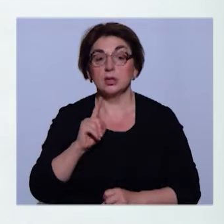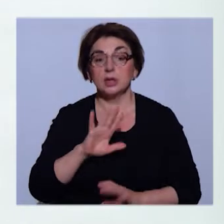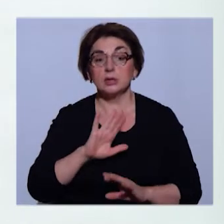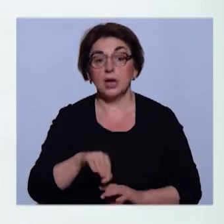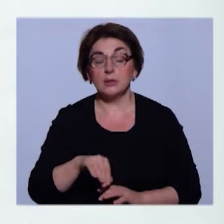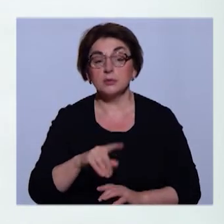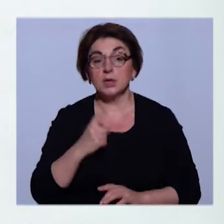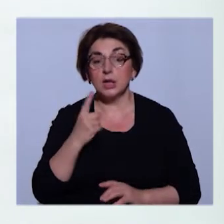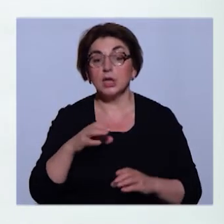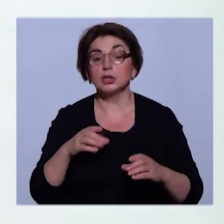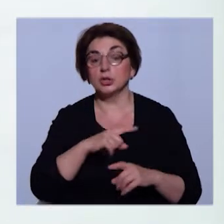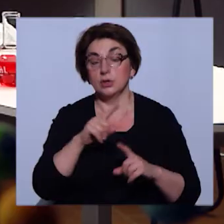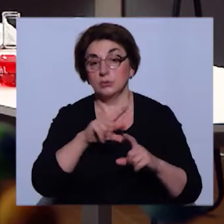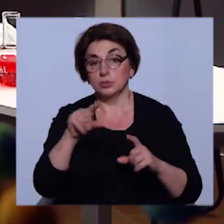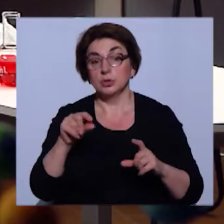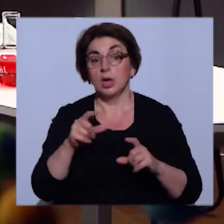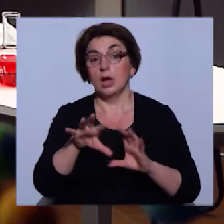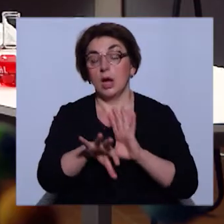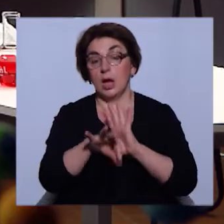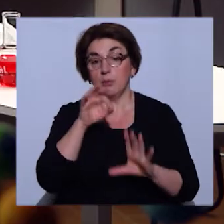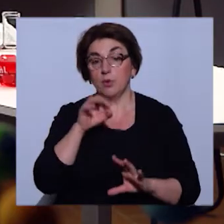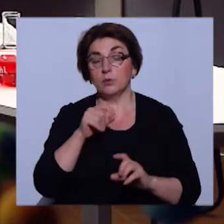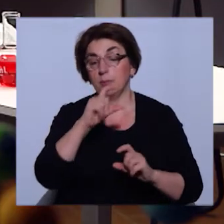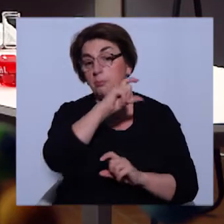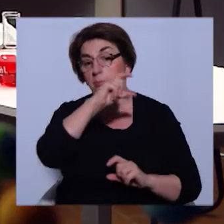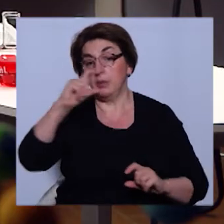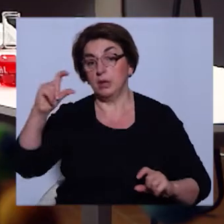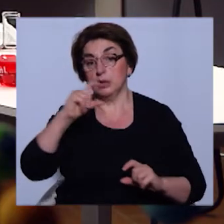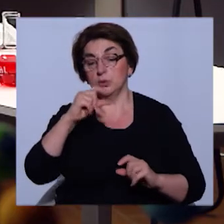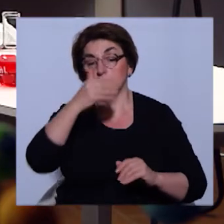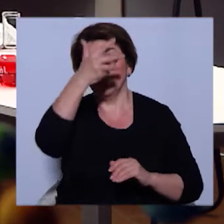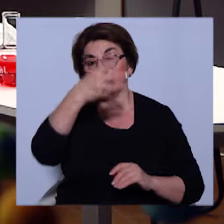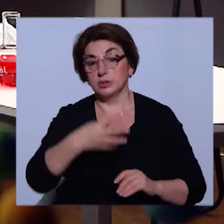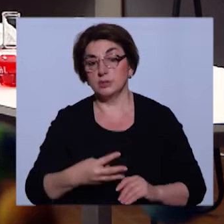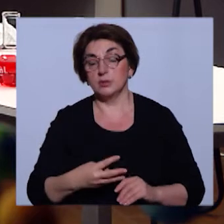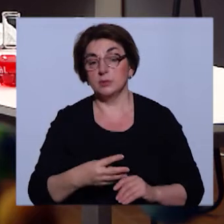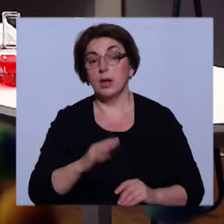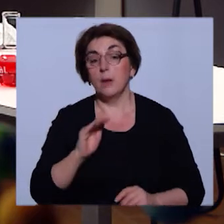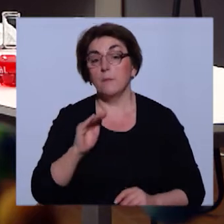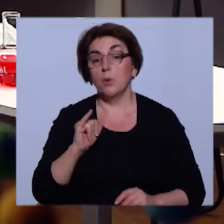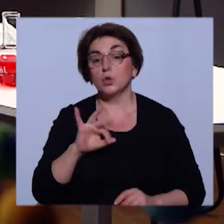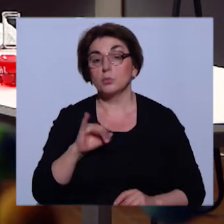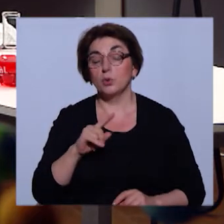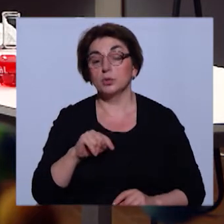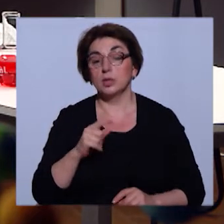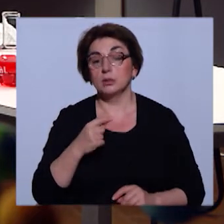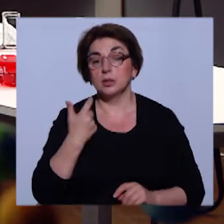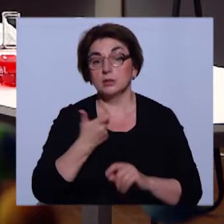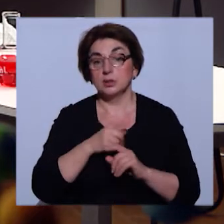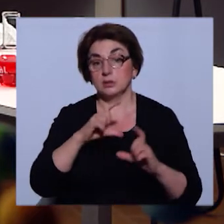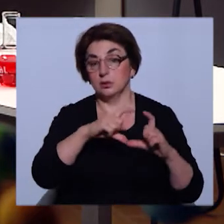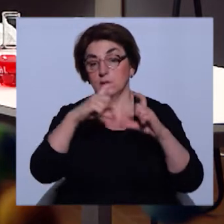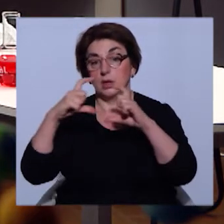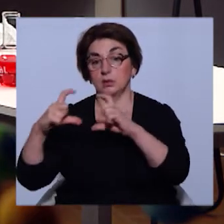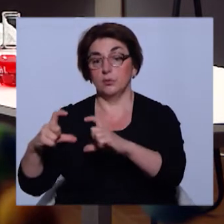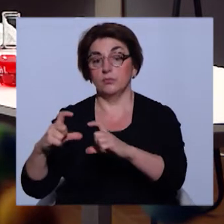ამისა, ერთი უჯრა, რომელიც ამოვიღე მე თქვენთვის პერიოდული სისტემიდან, აი მაგალითად ფოსფორი და დიდად